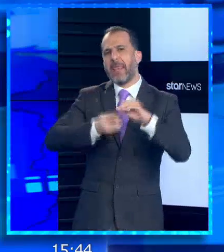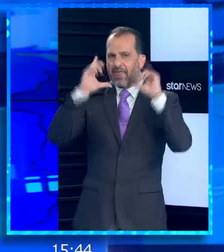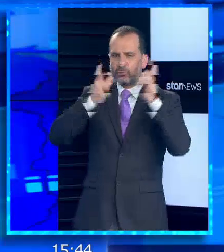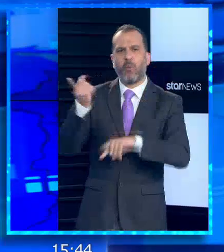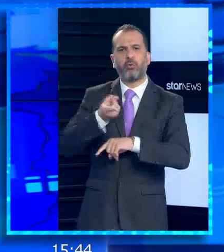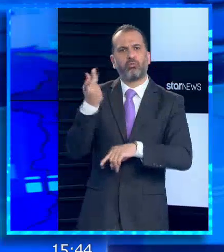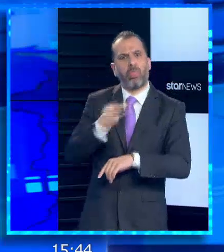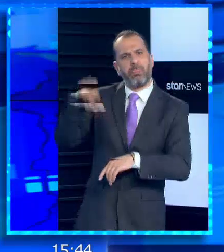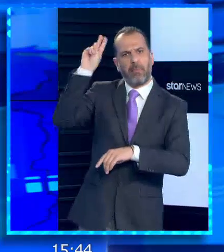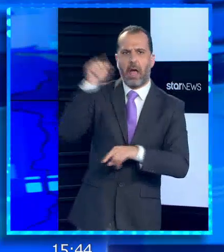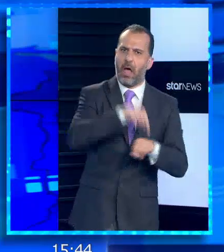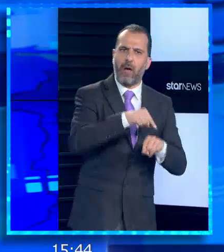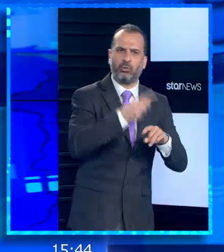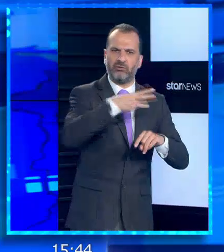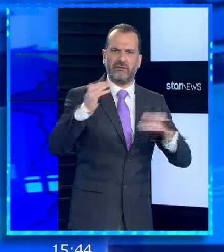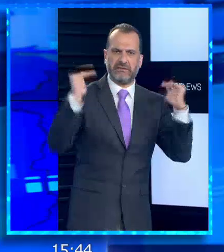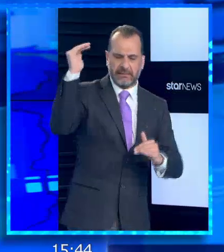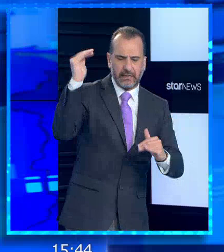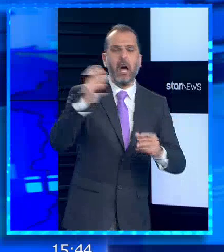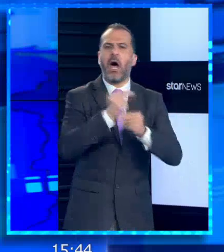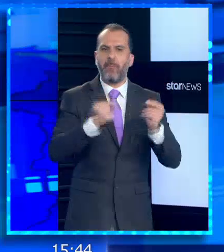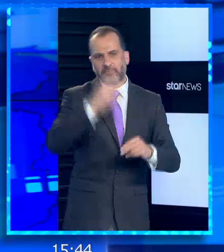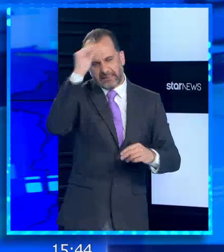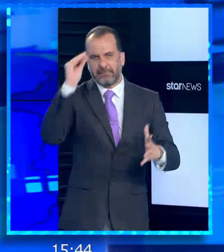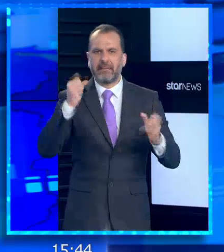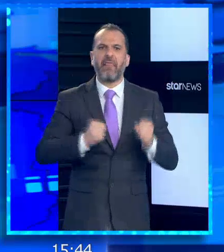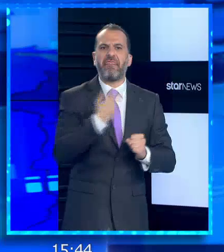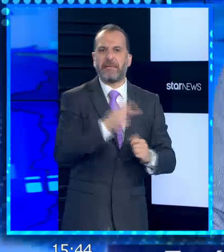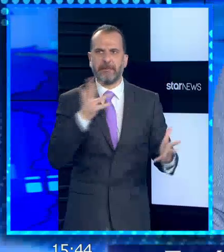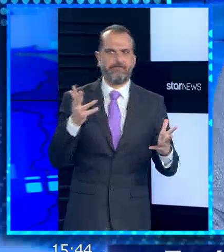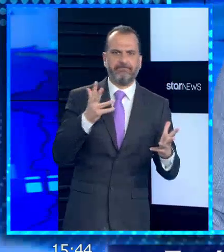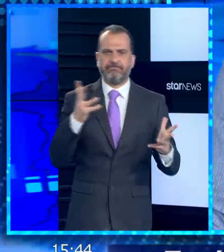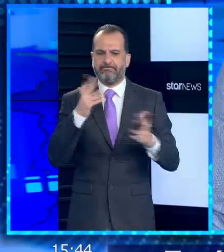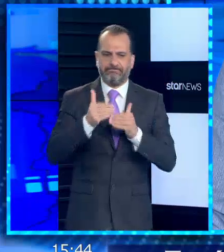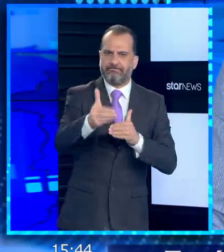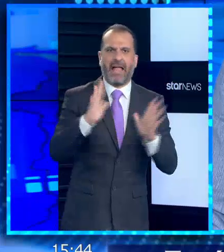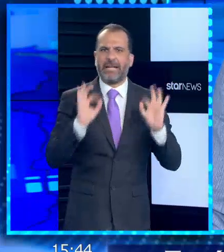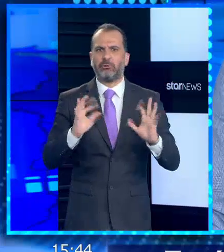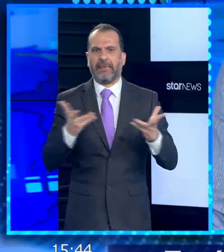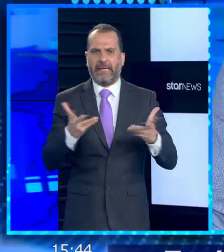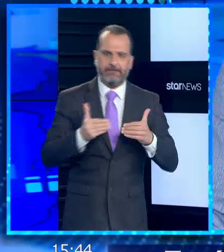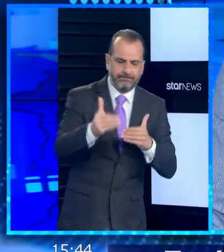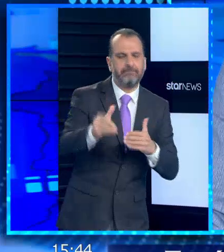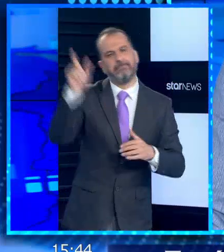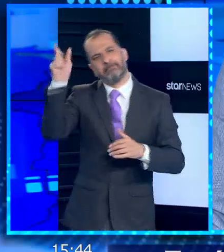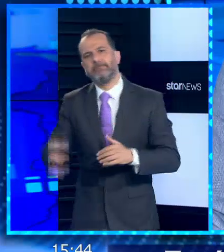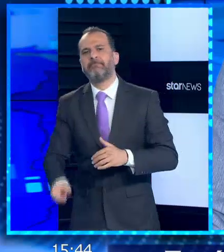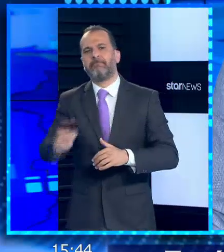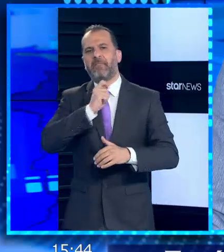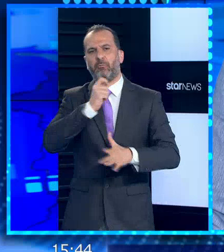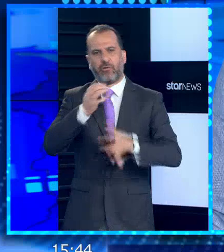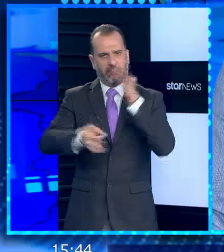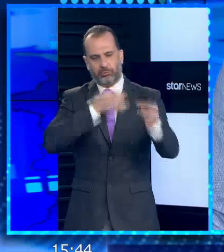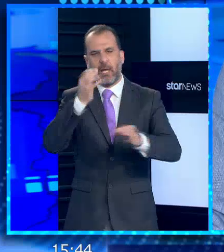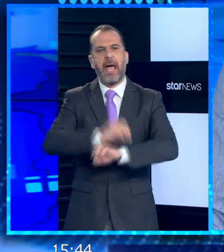Δημοκρατίας φέρνει τον Αλέξη Τσίπρα σε δυσχερή θέση ως προς την επόμενη μέρα. Πάμε στην Ειρήνη Σαββοπούλου για να μας ενημερώσει και για τη συνεδρίαση της